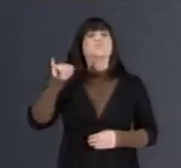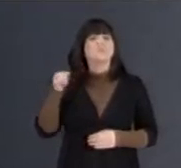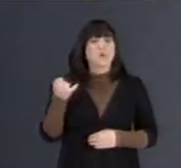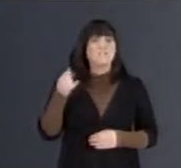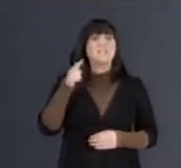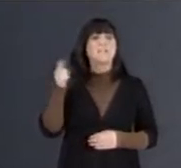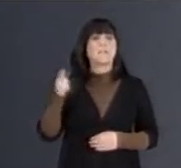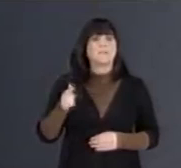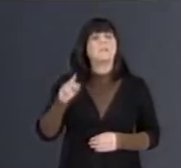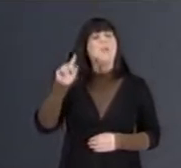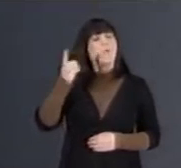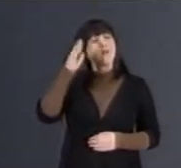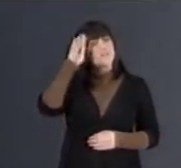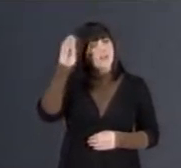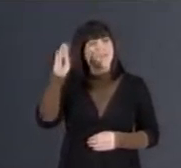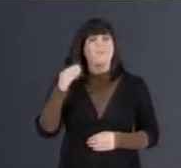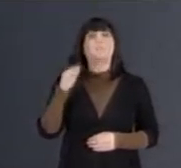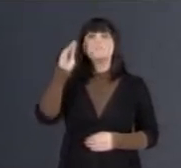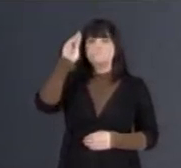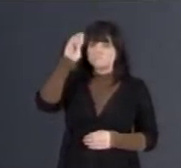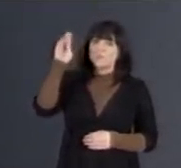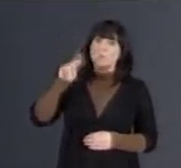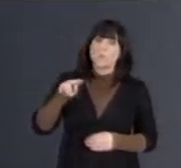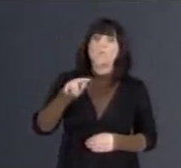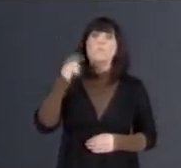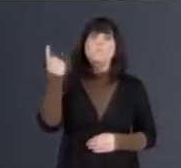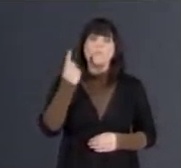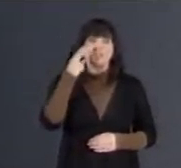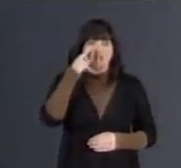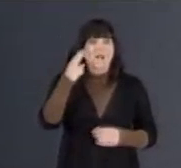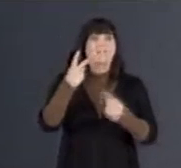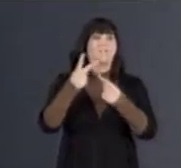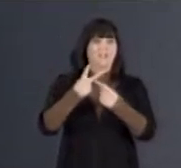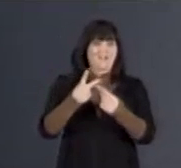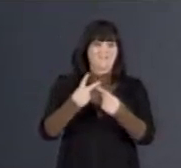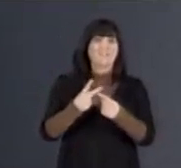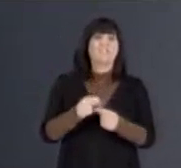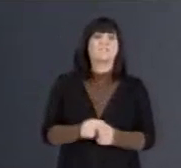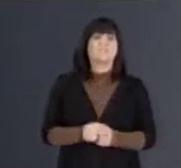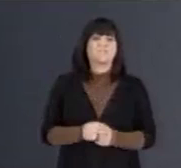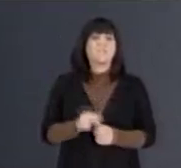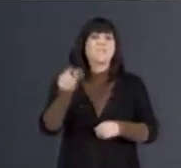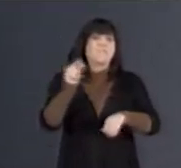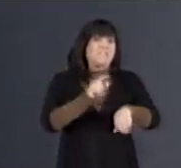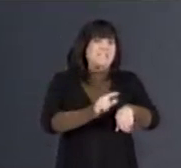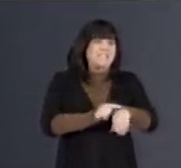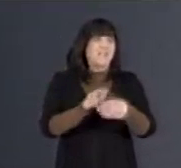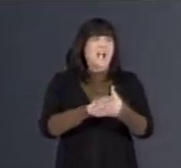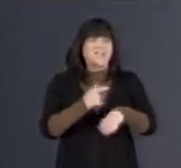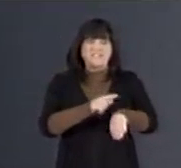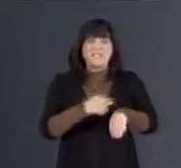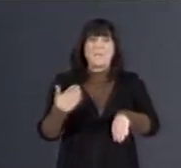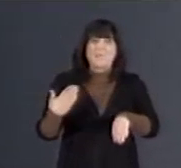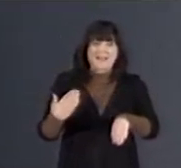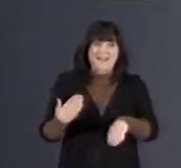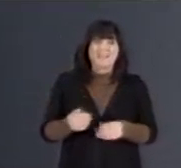-ħaġa sur Zamit nisellimlek. Nisellimlek. Nisellimlek. Nisellimlek t-espetta tu għeri u koll. Fifti tal-ħina, xil-ħin jaħna u